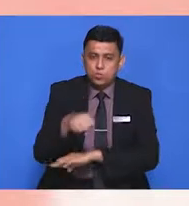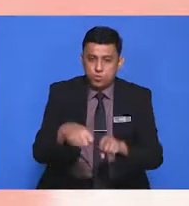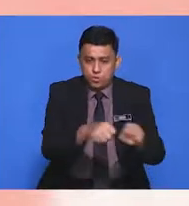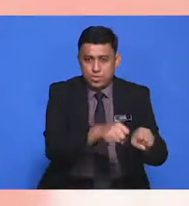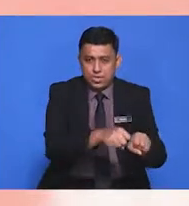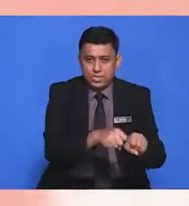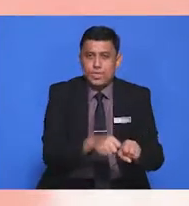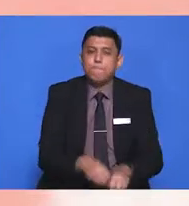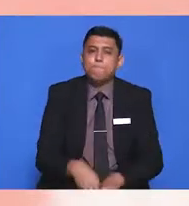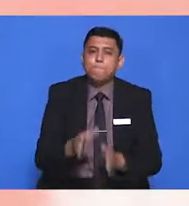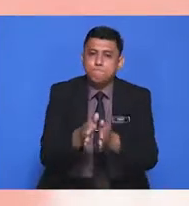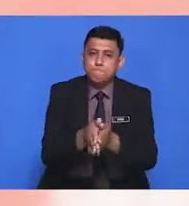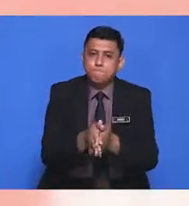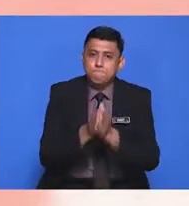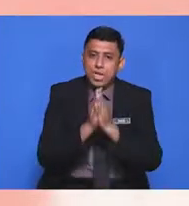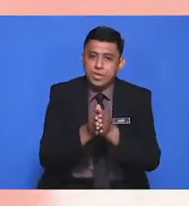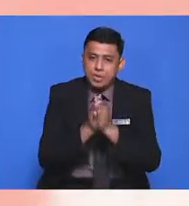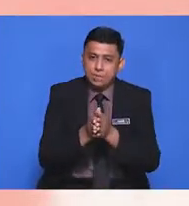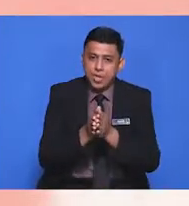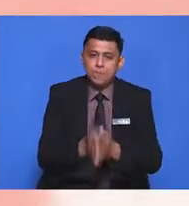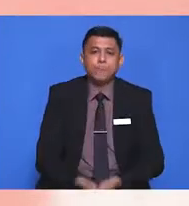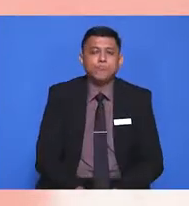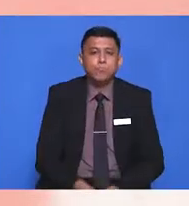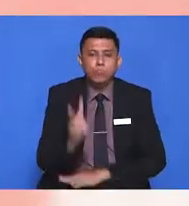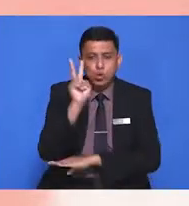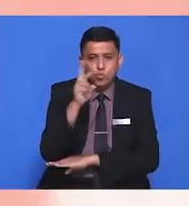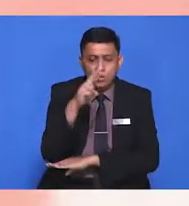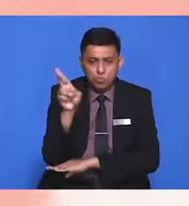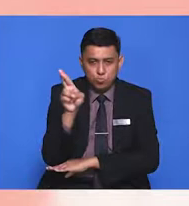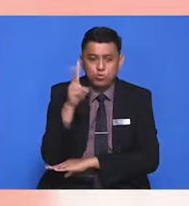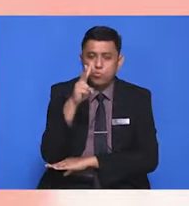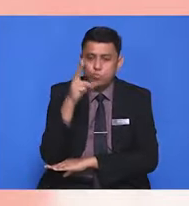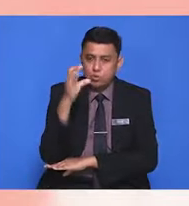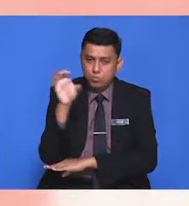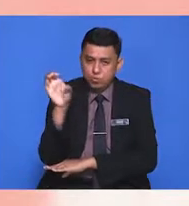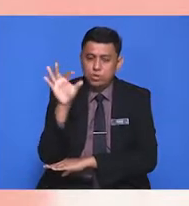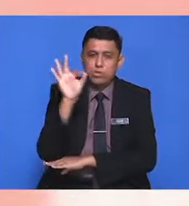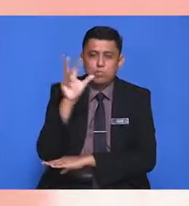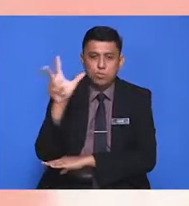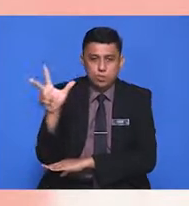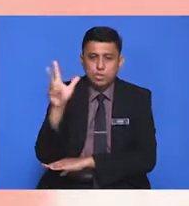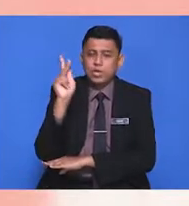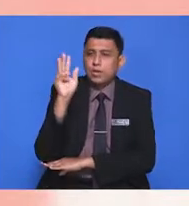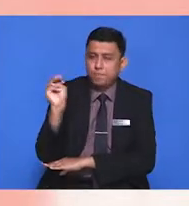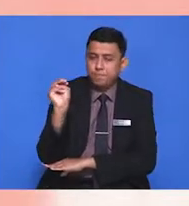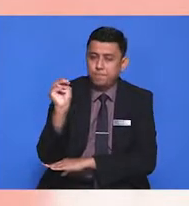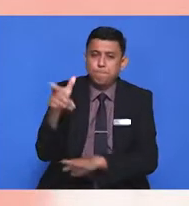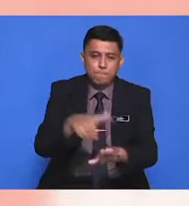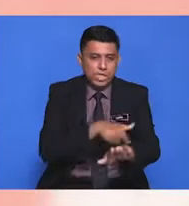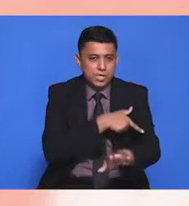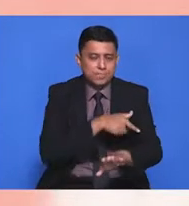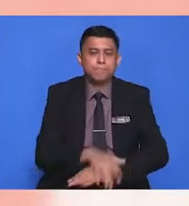Myanmar. Sungai yang terpanjang di Myanmar iaitu 2,293 km